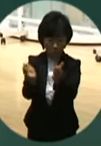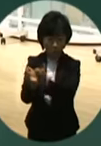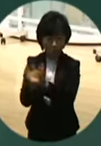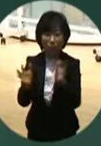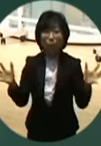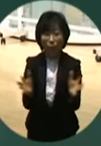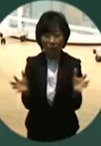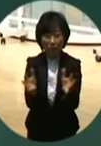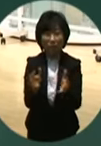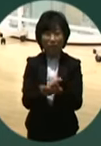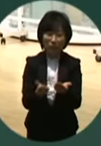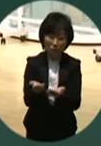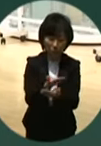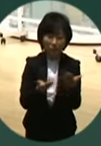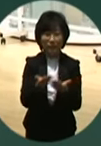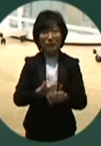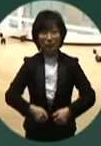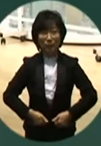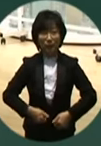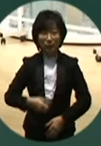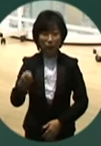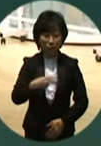살려내서 여러분 아시다시피